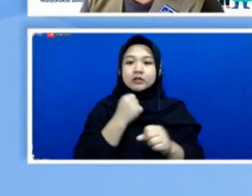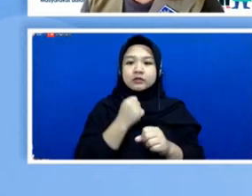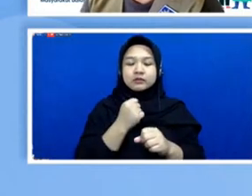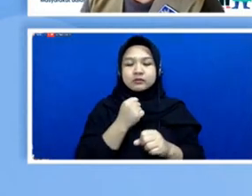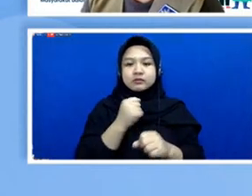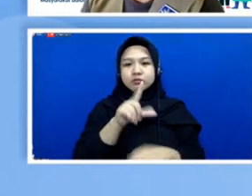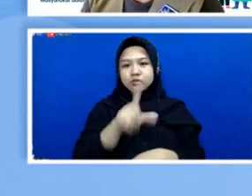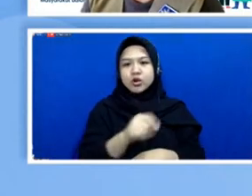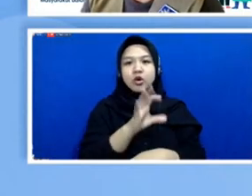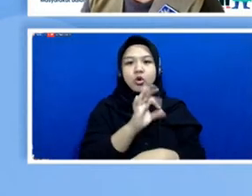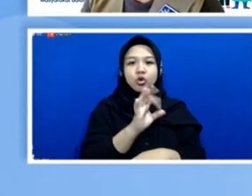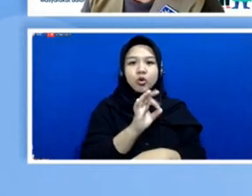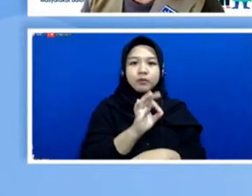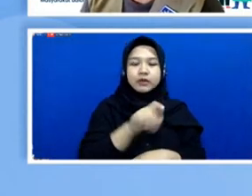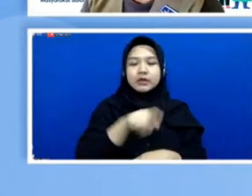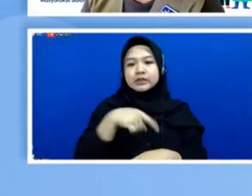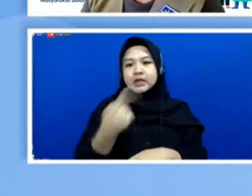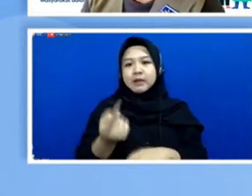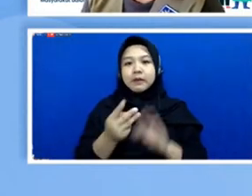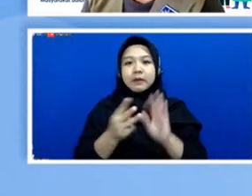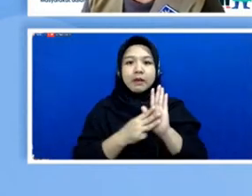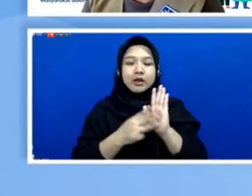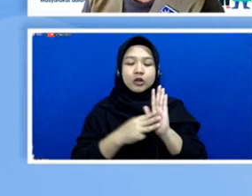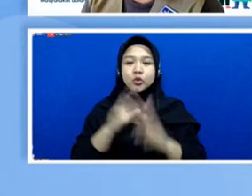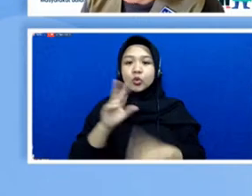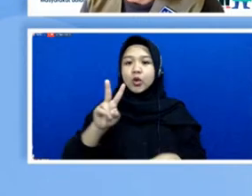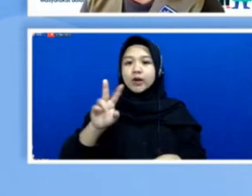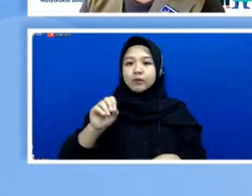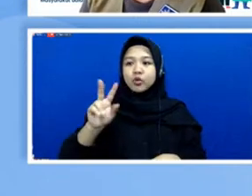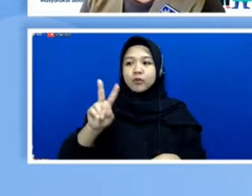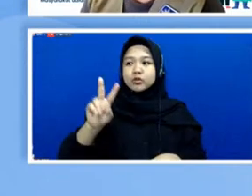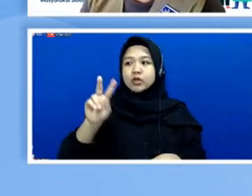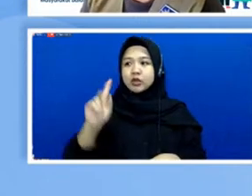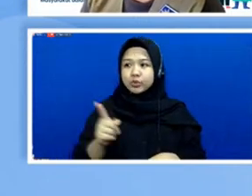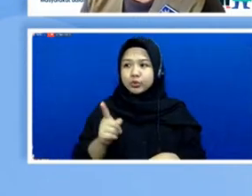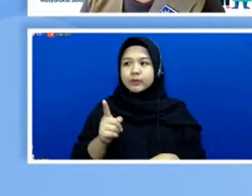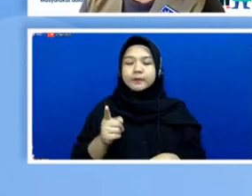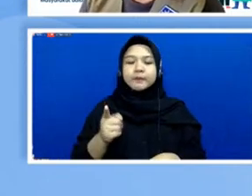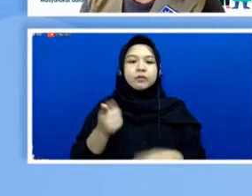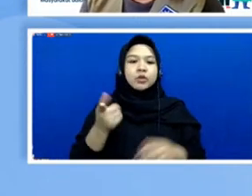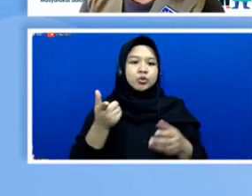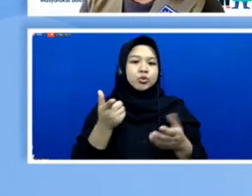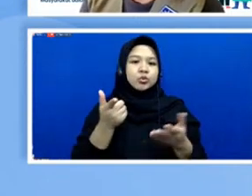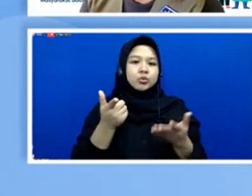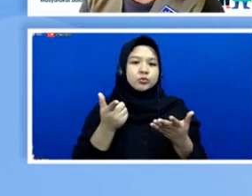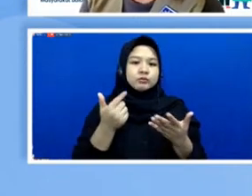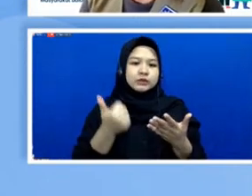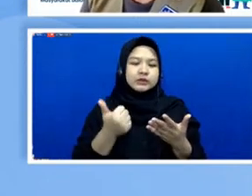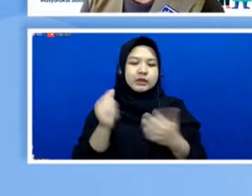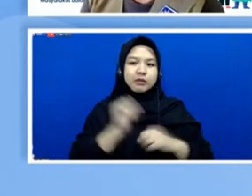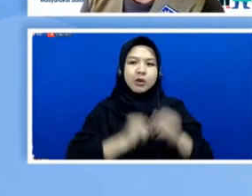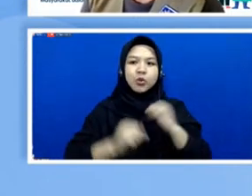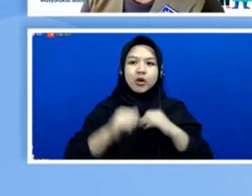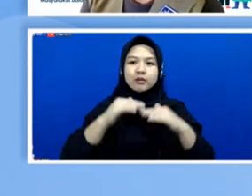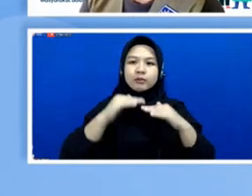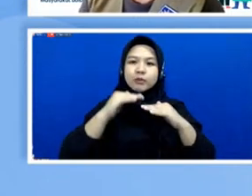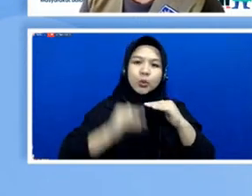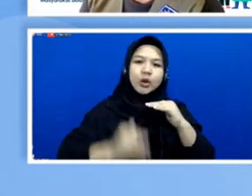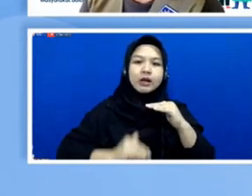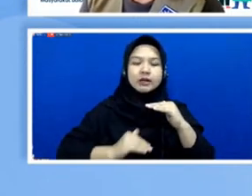dari bulan Oktober sampai Maret 2021 itu sungguh bisa melakukan penekanan ya